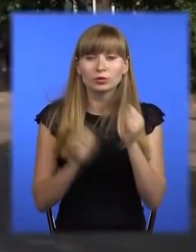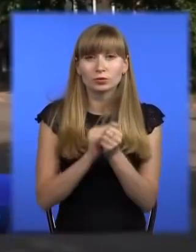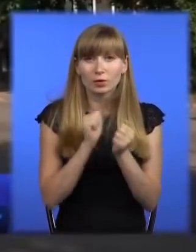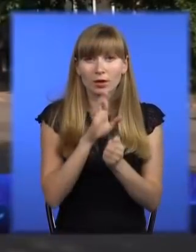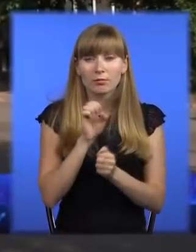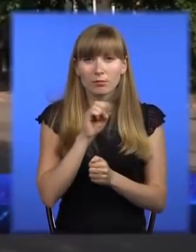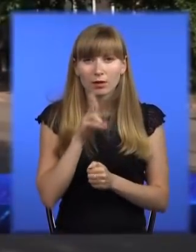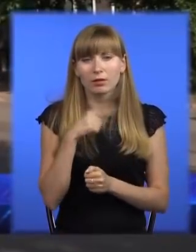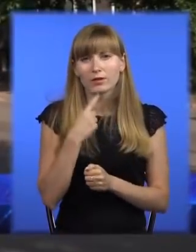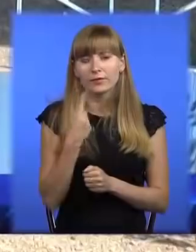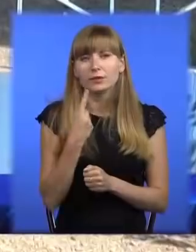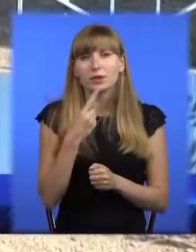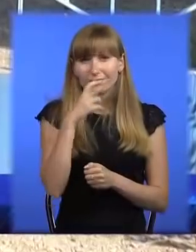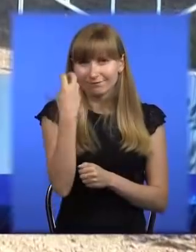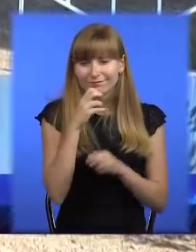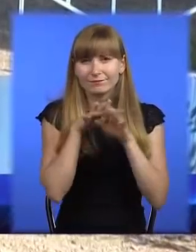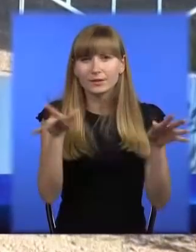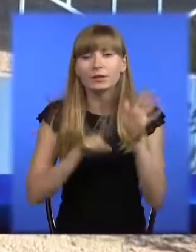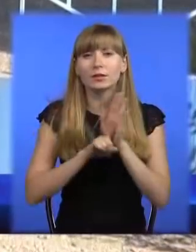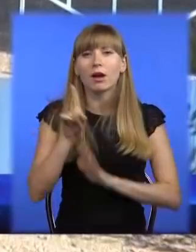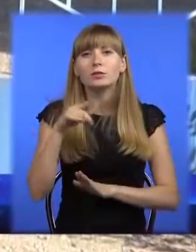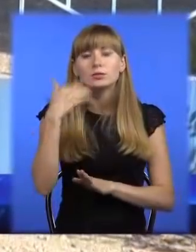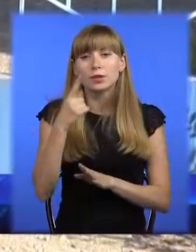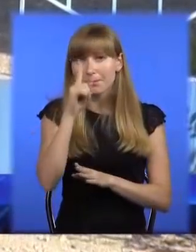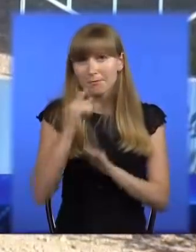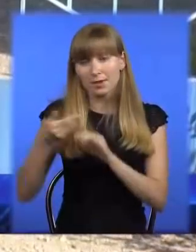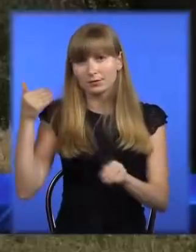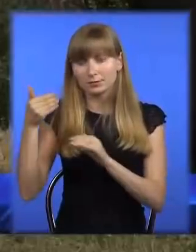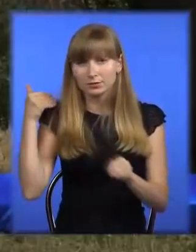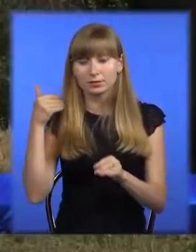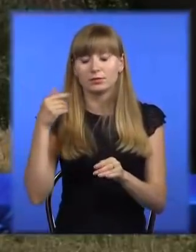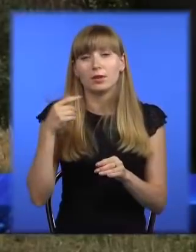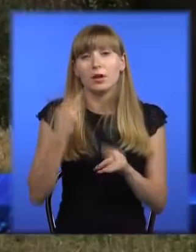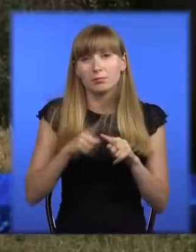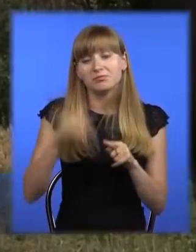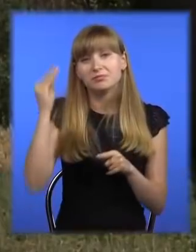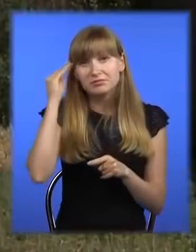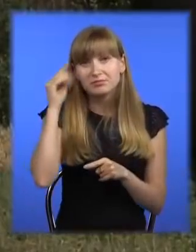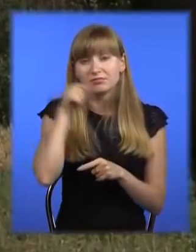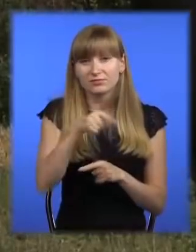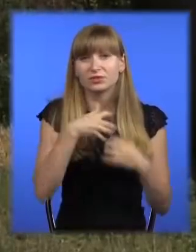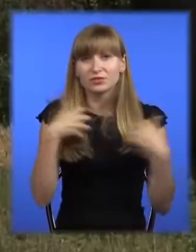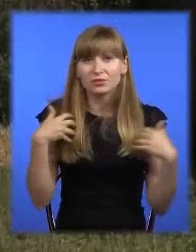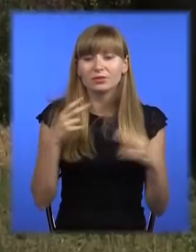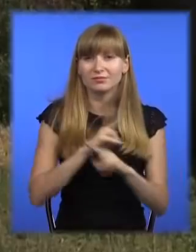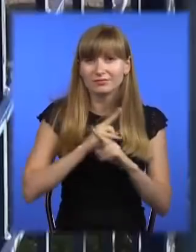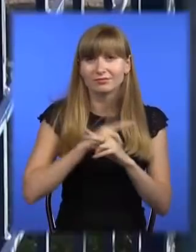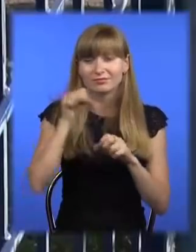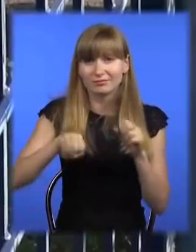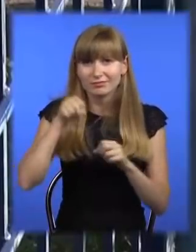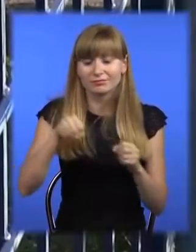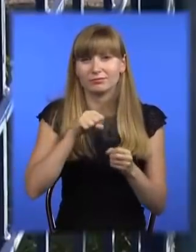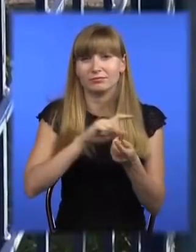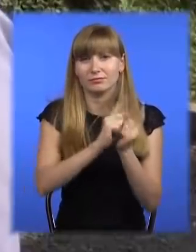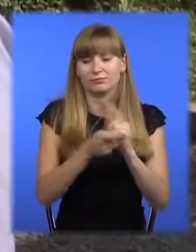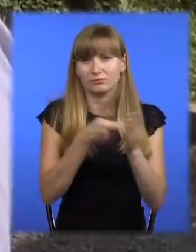Працівники сухої балки стверджують, тхнути до клятини почало ще місяць тому. Через це вони припустили, що тут переробляють